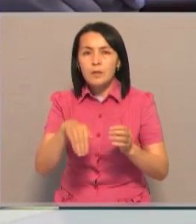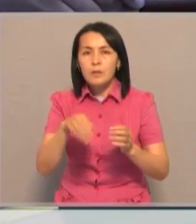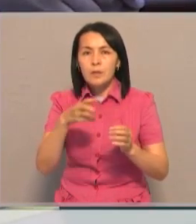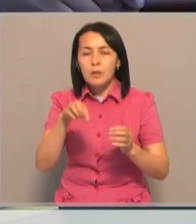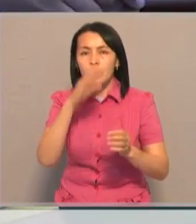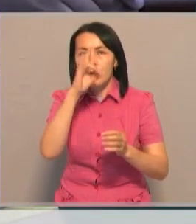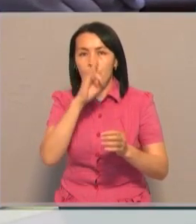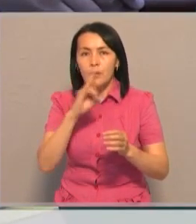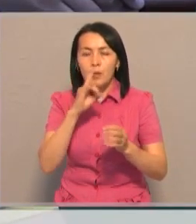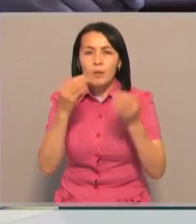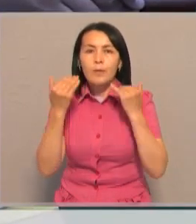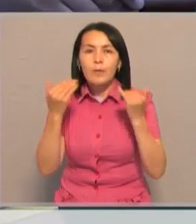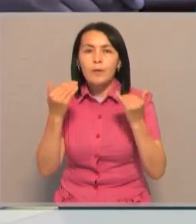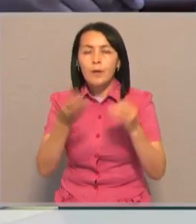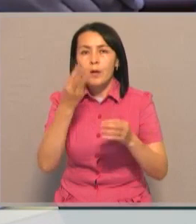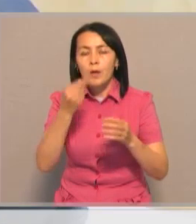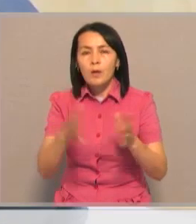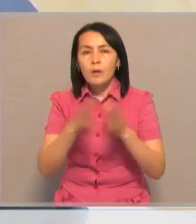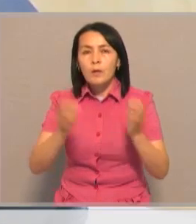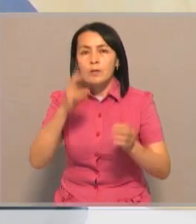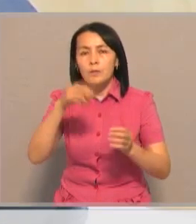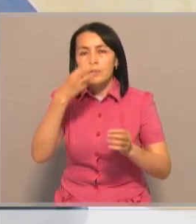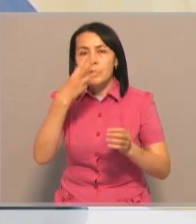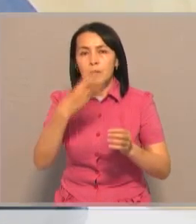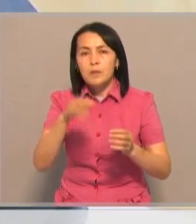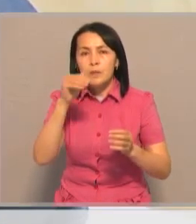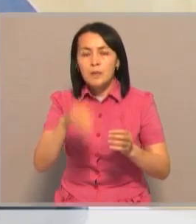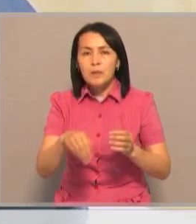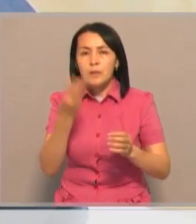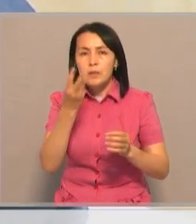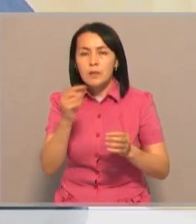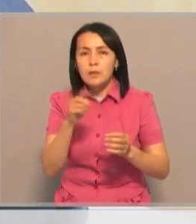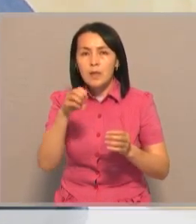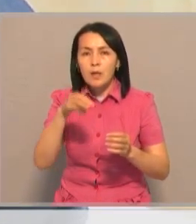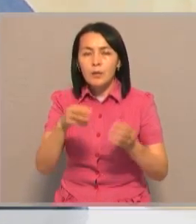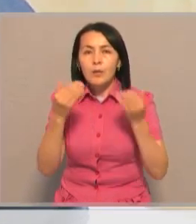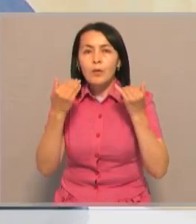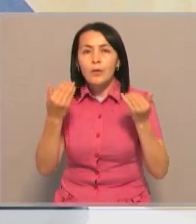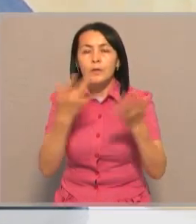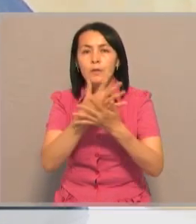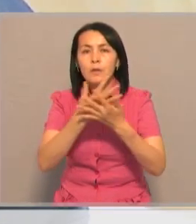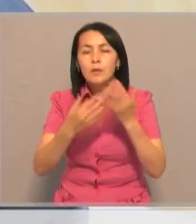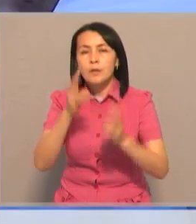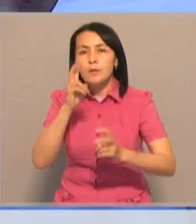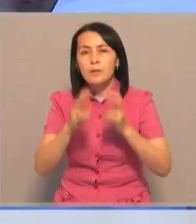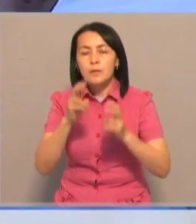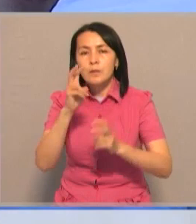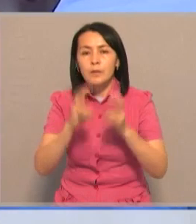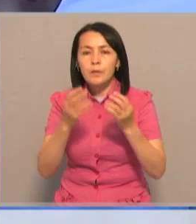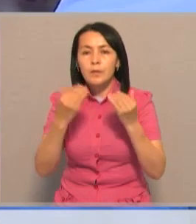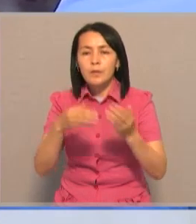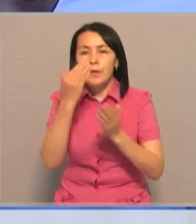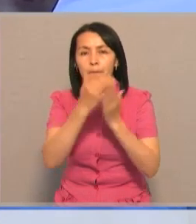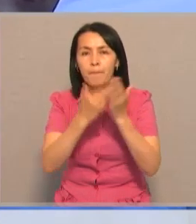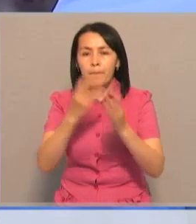тонн дизельного топлива по цене около 230 тысяч тенге за тонну на нефтеперерабатывающих заводах. С